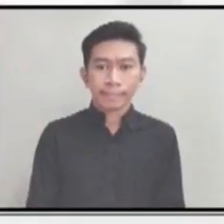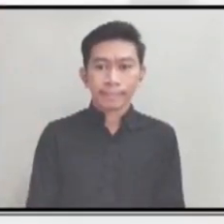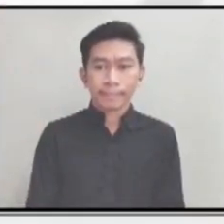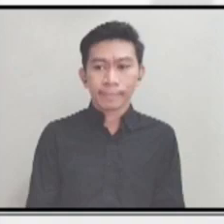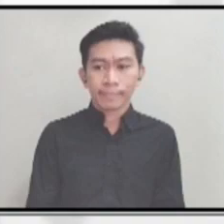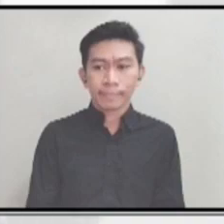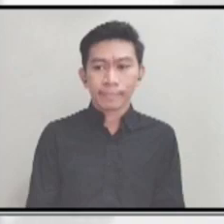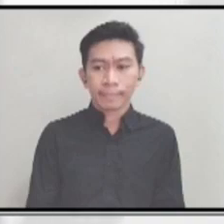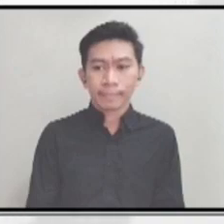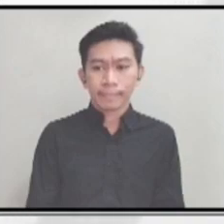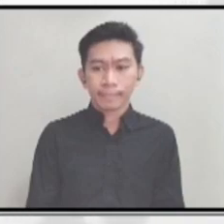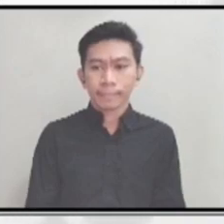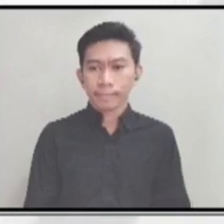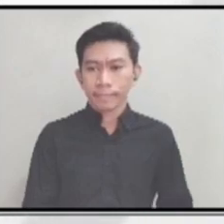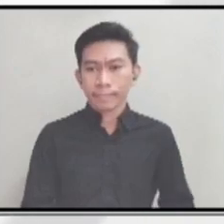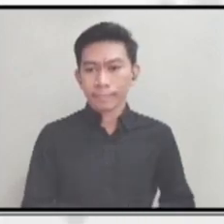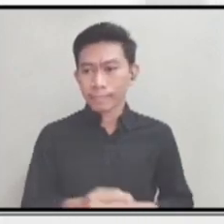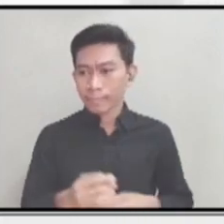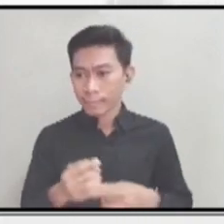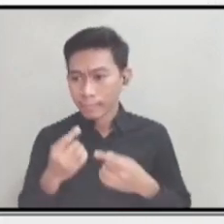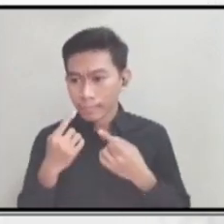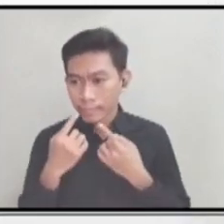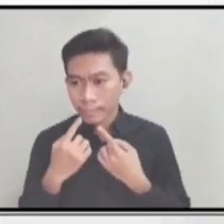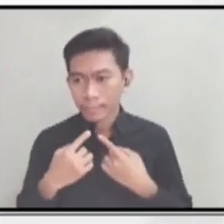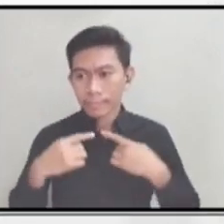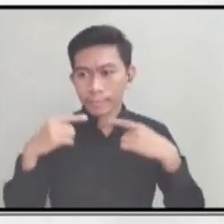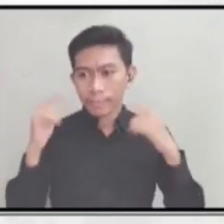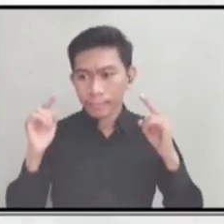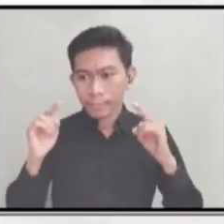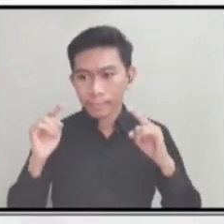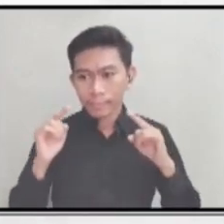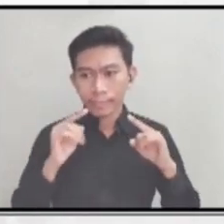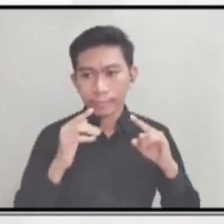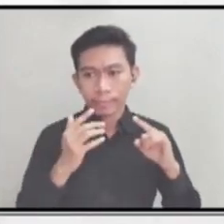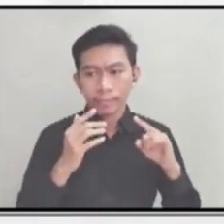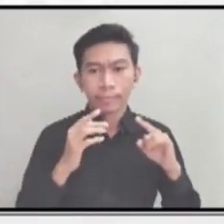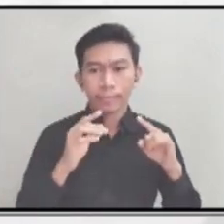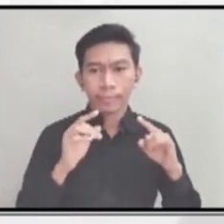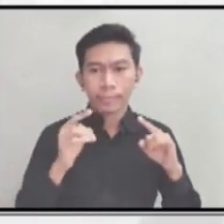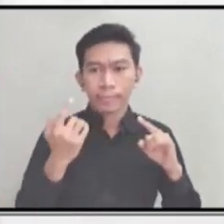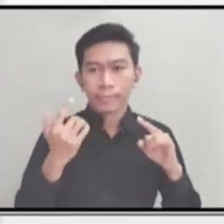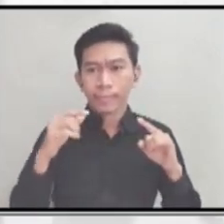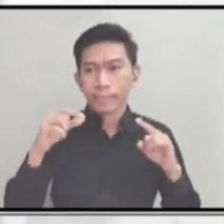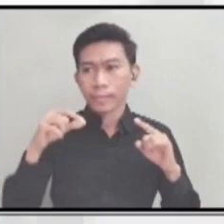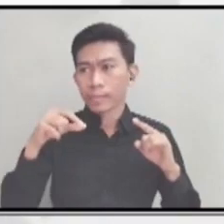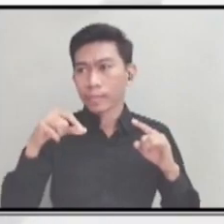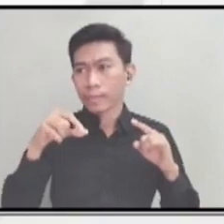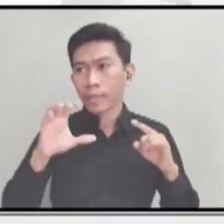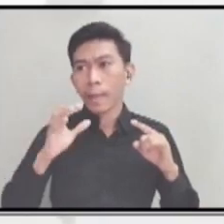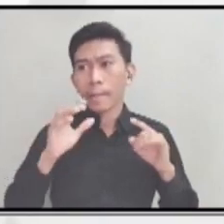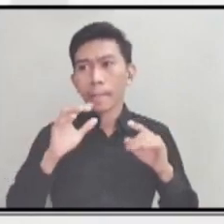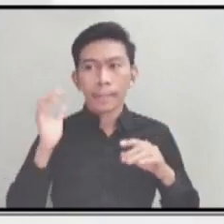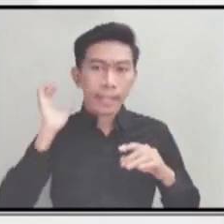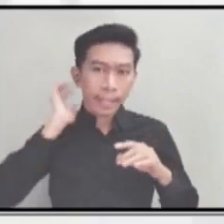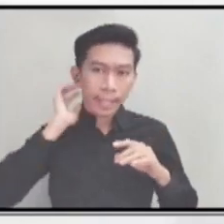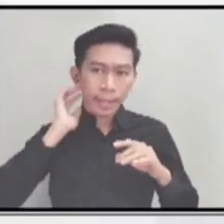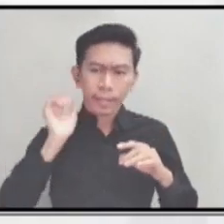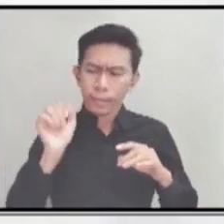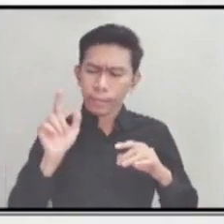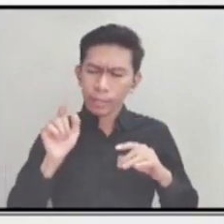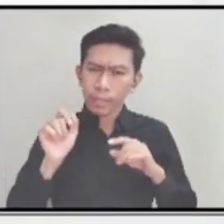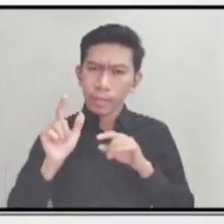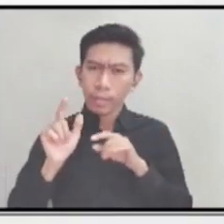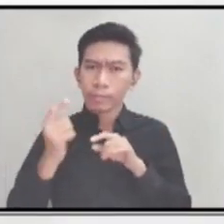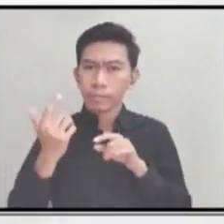Matagumpay na nasa gitna ng Philippine Coast Guard District Northeastern Mindanao ang labing isang pasahero ng tumaob na bangka sa Surigao